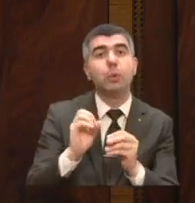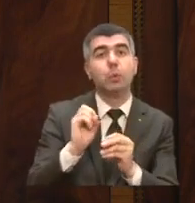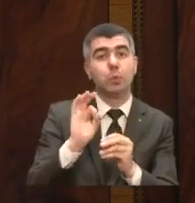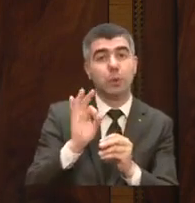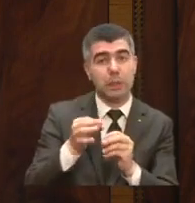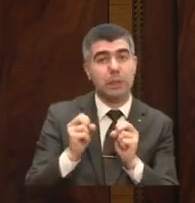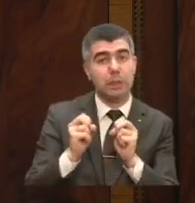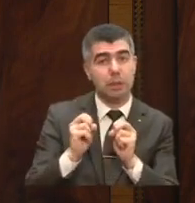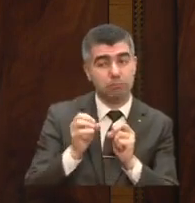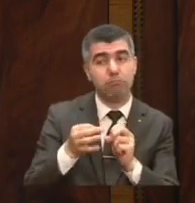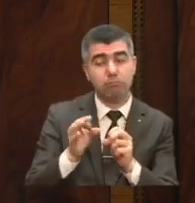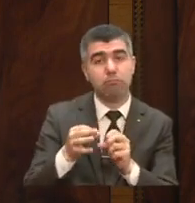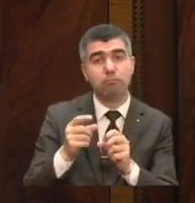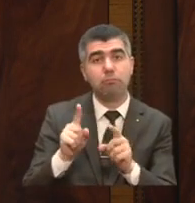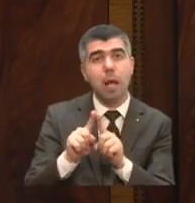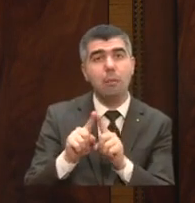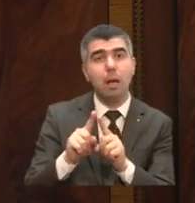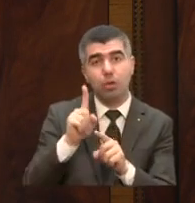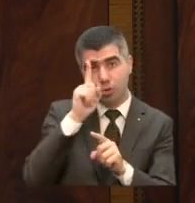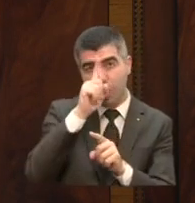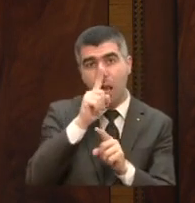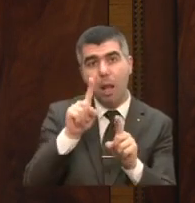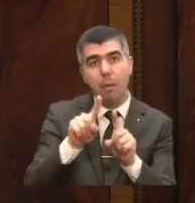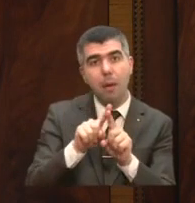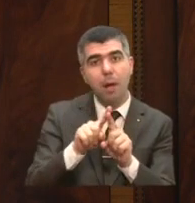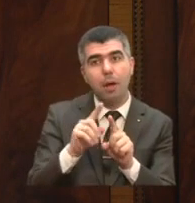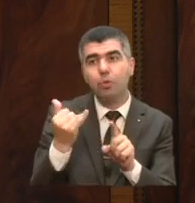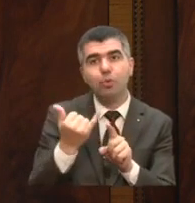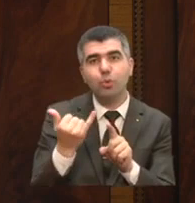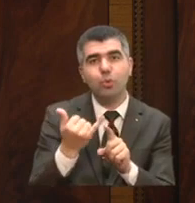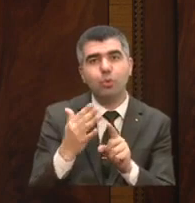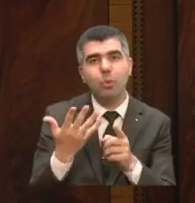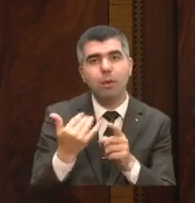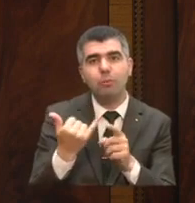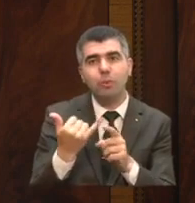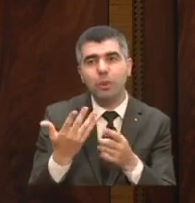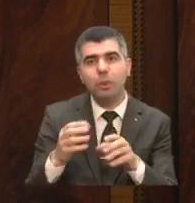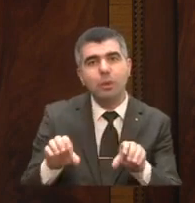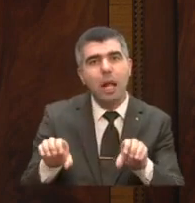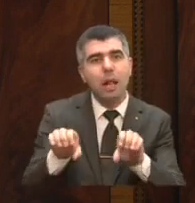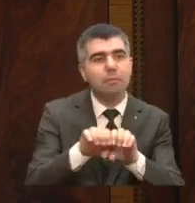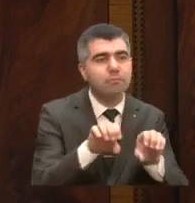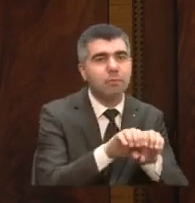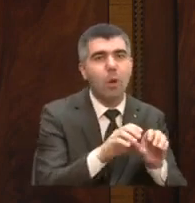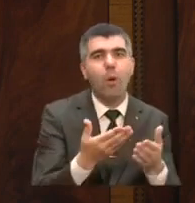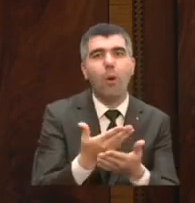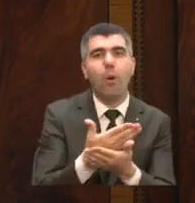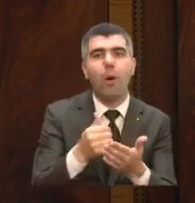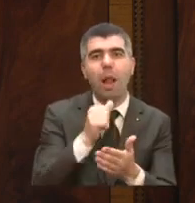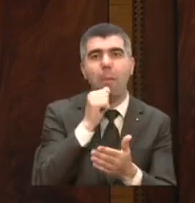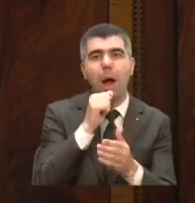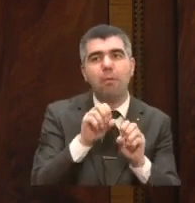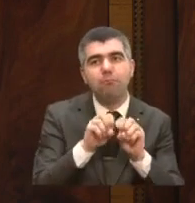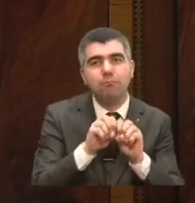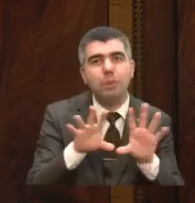كل هذه الدواوير وهذه القرى وهذه المراكز